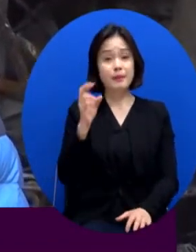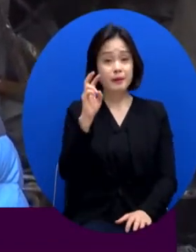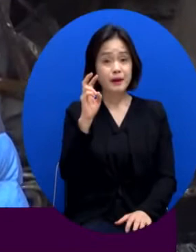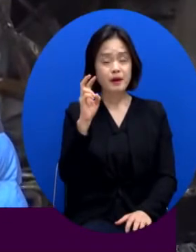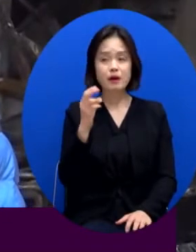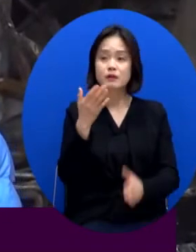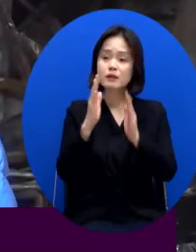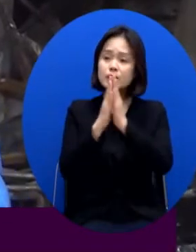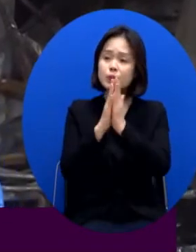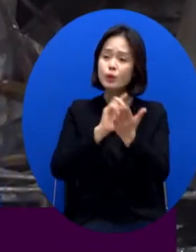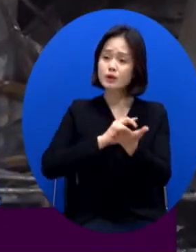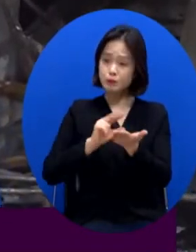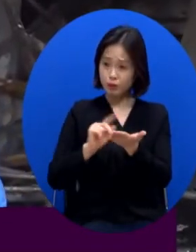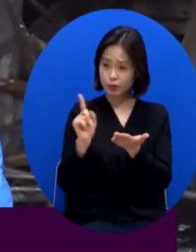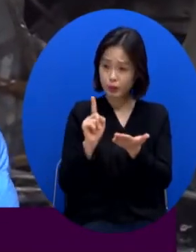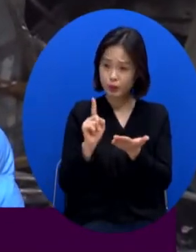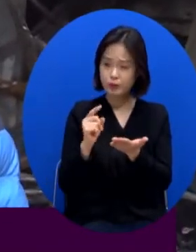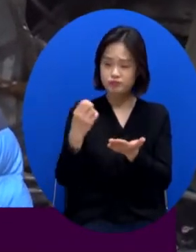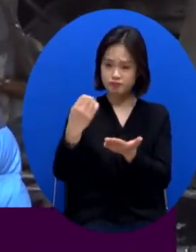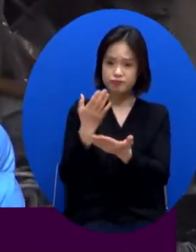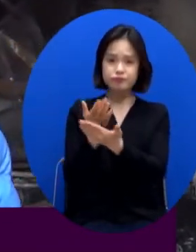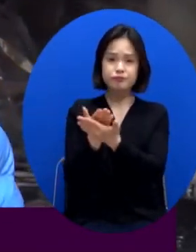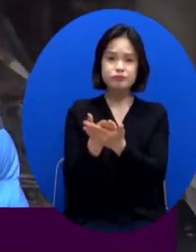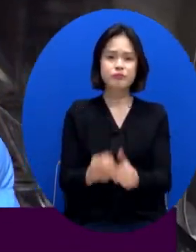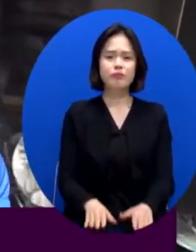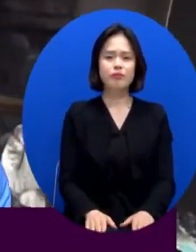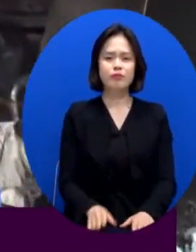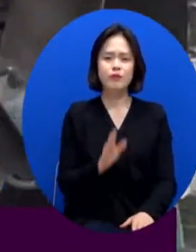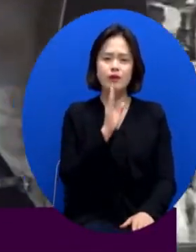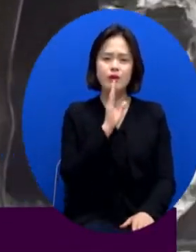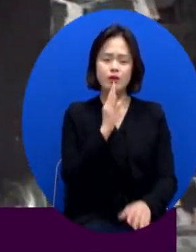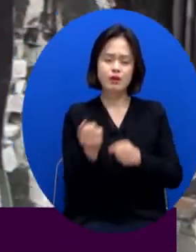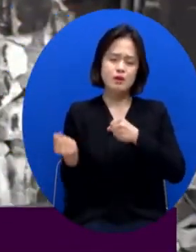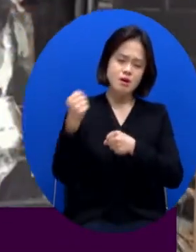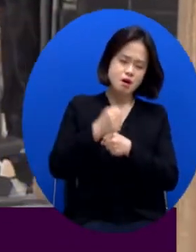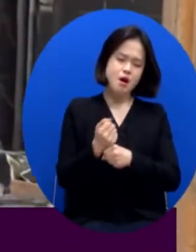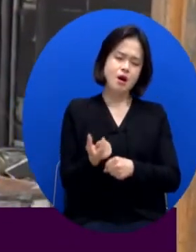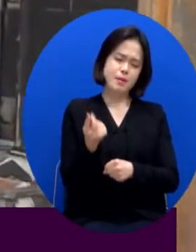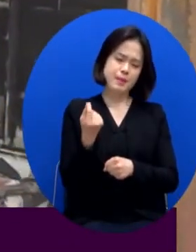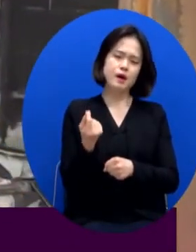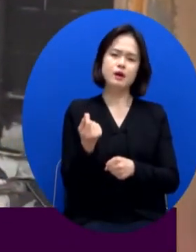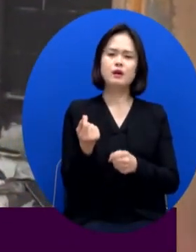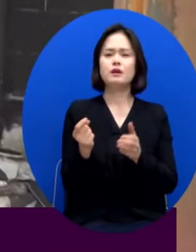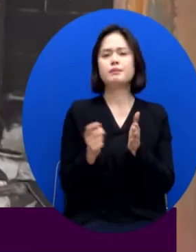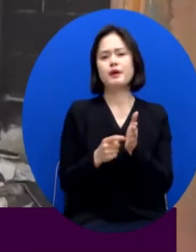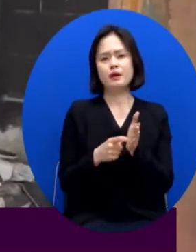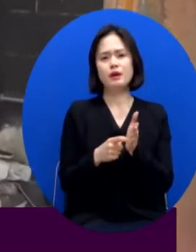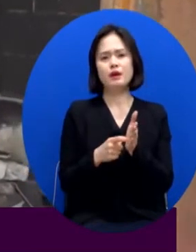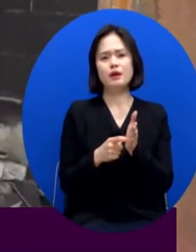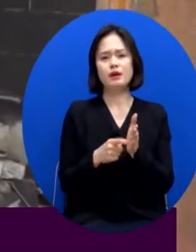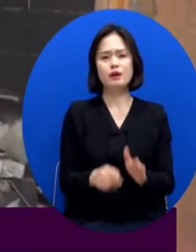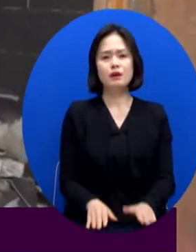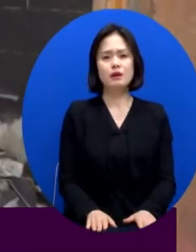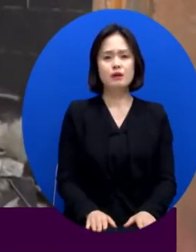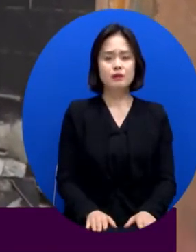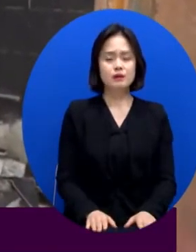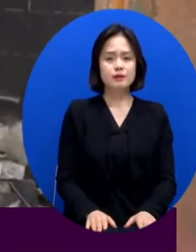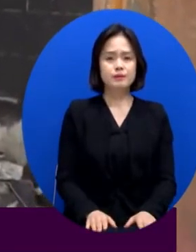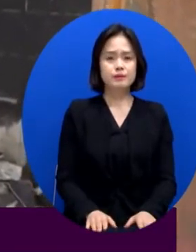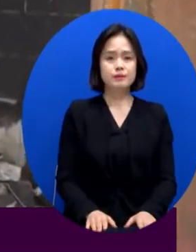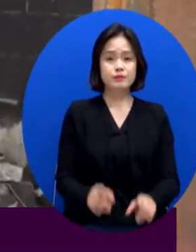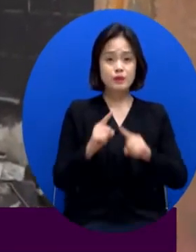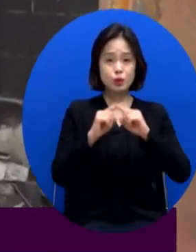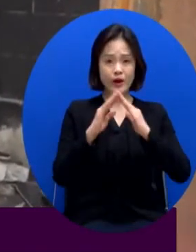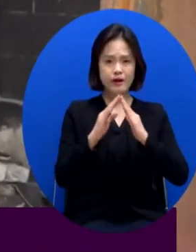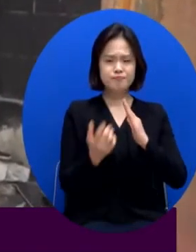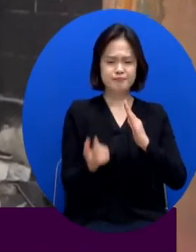좀 나눠주십시오. 이걸 철거하는 데가 굉장히 급합니다. 교회가 많은 사람들한테 참 흉거해서